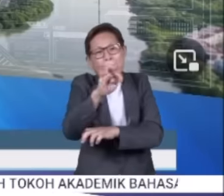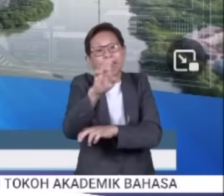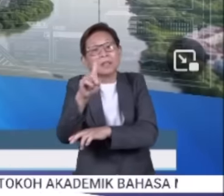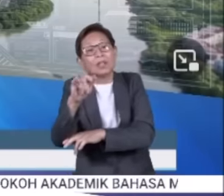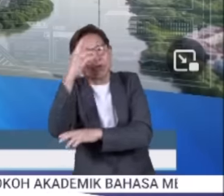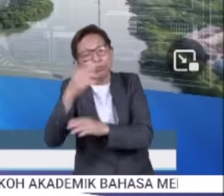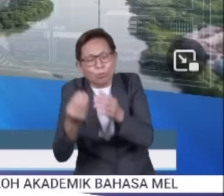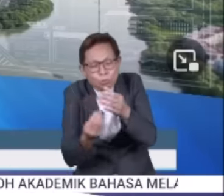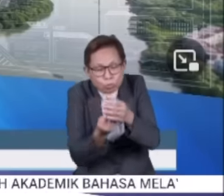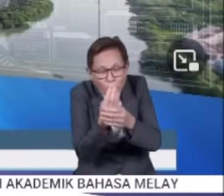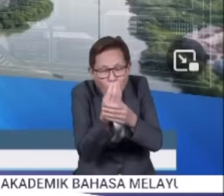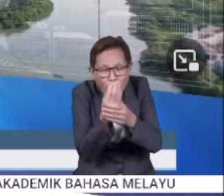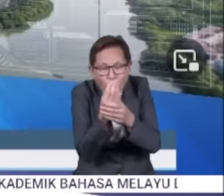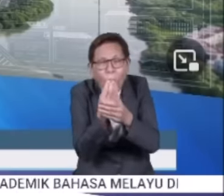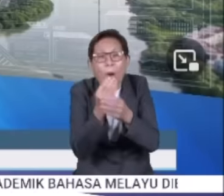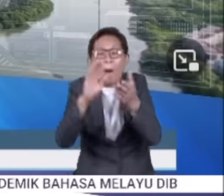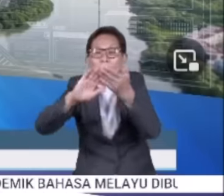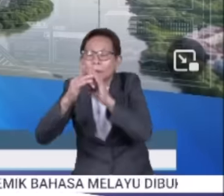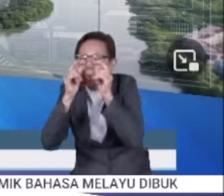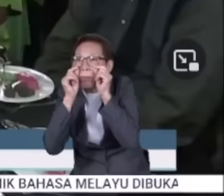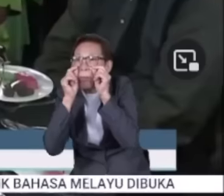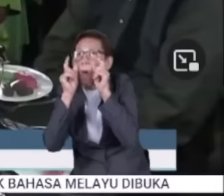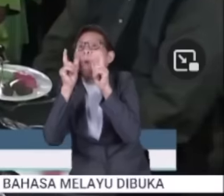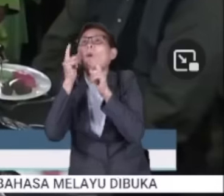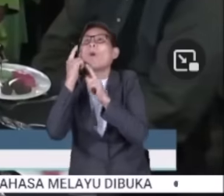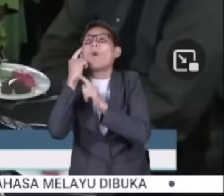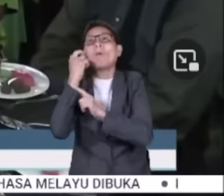bagi menyemai masyarakat kesedaran masyarakat.